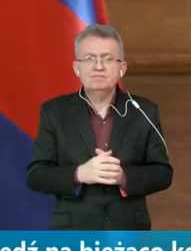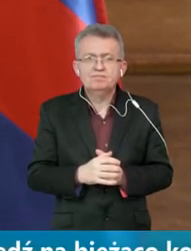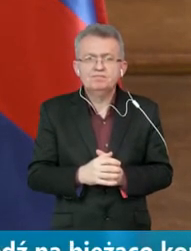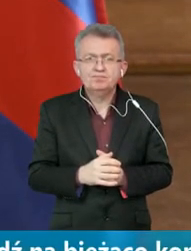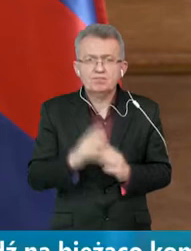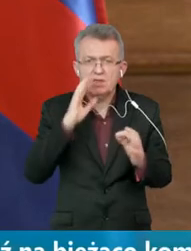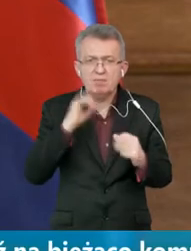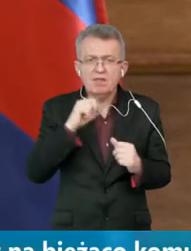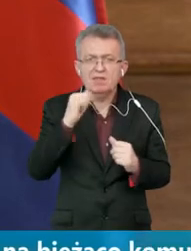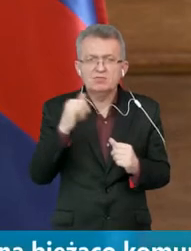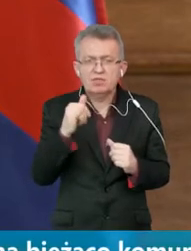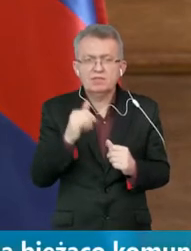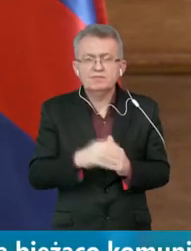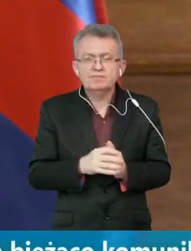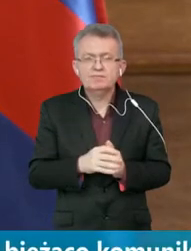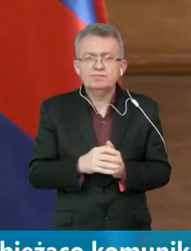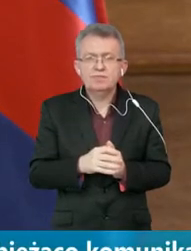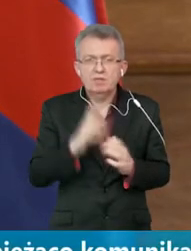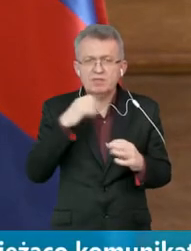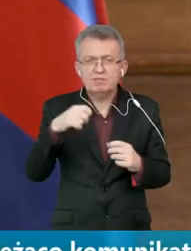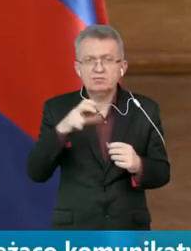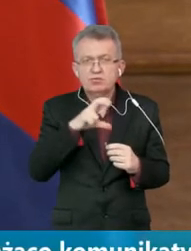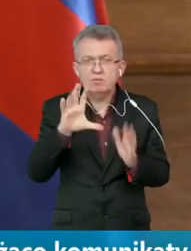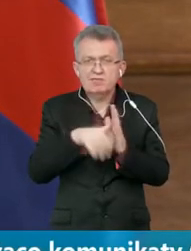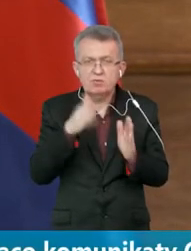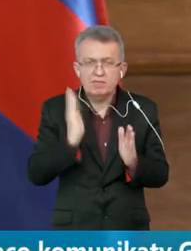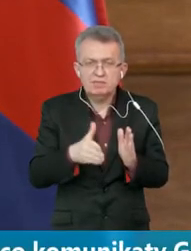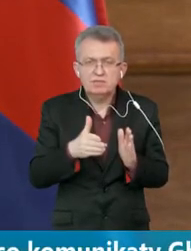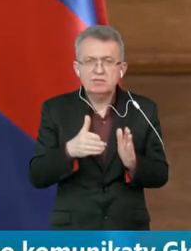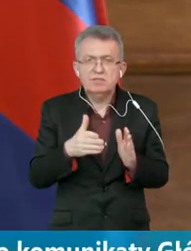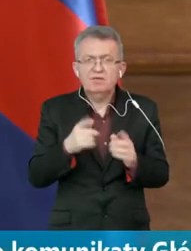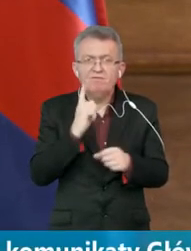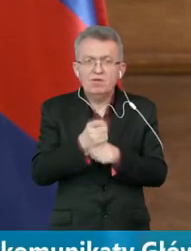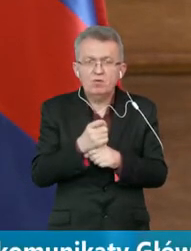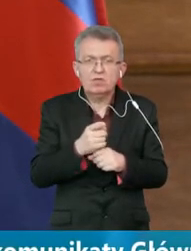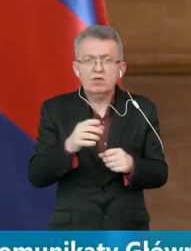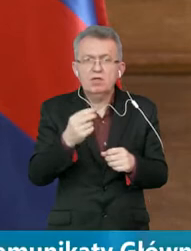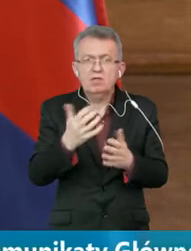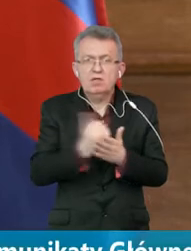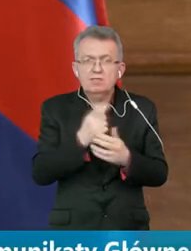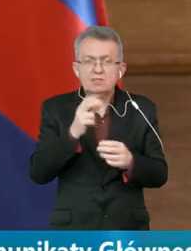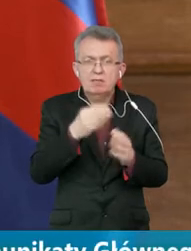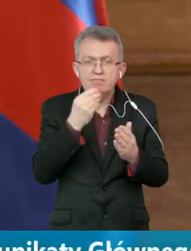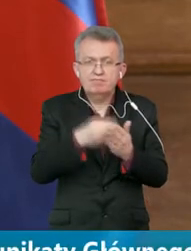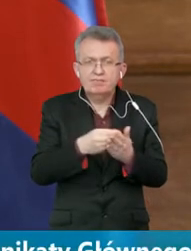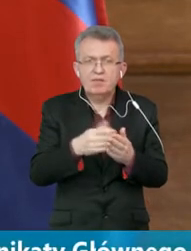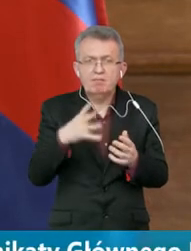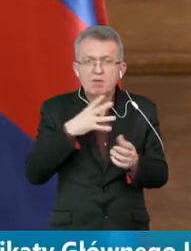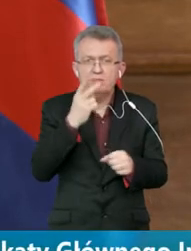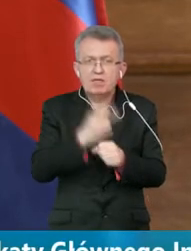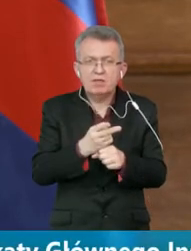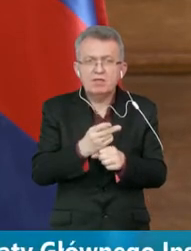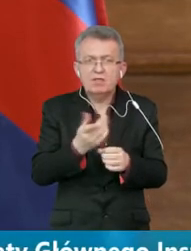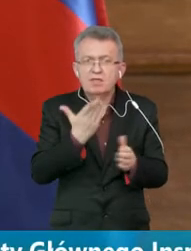Pan Andrzej. Panie Prezydencie, czy miasto będzie respektować wyroki sądów, nie pobierać opłat za parkowanie tam, gdzie miejsca parkingowe